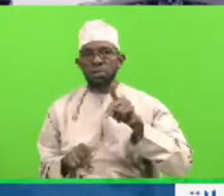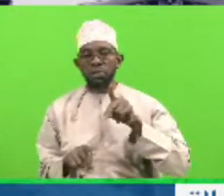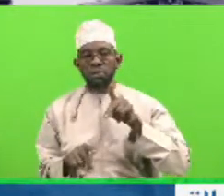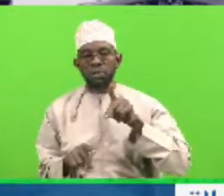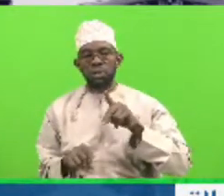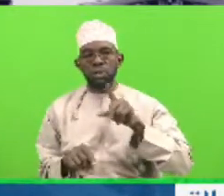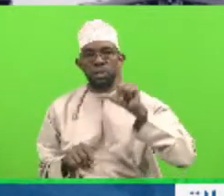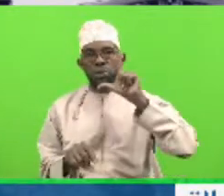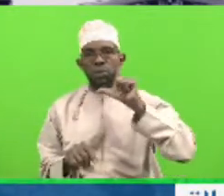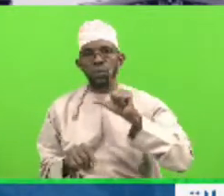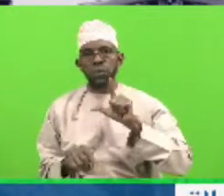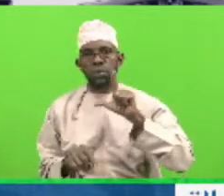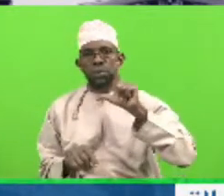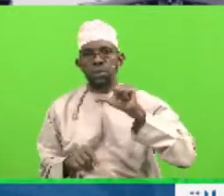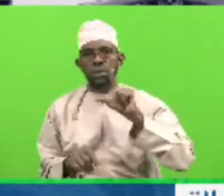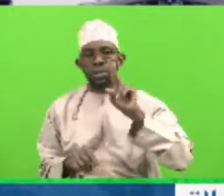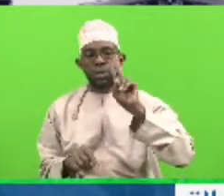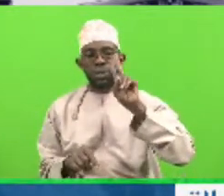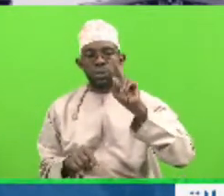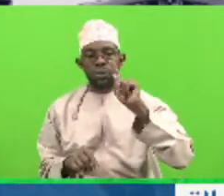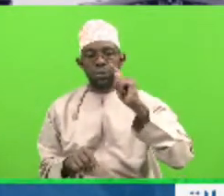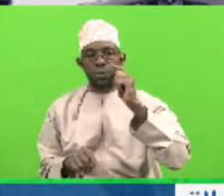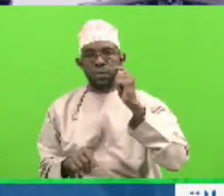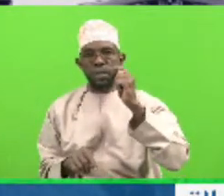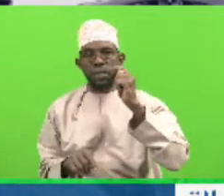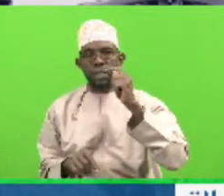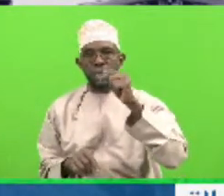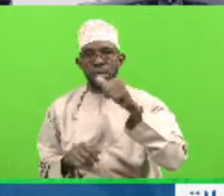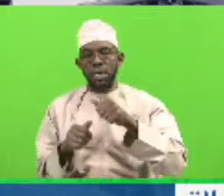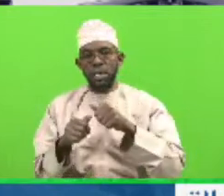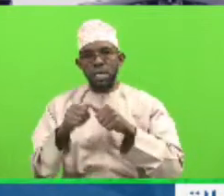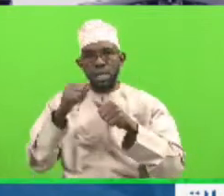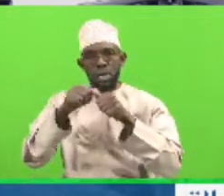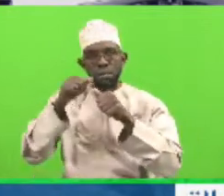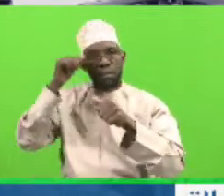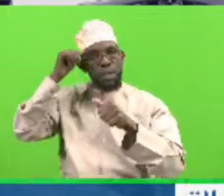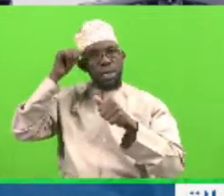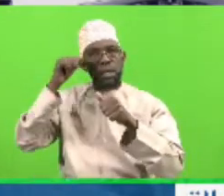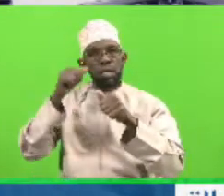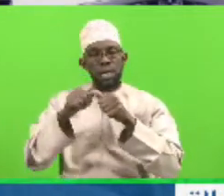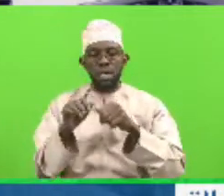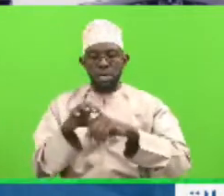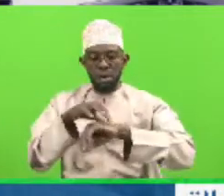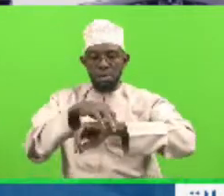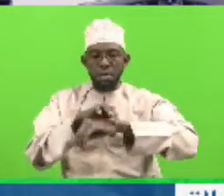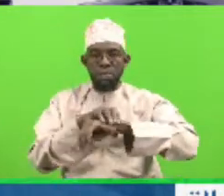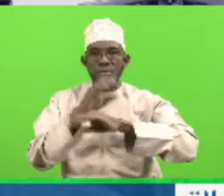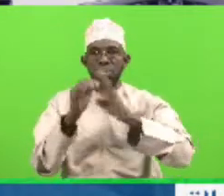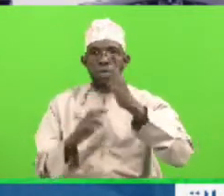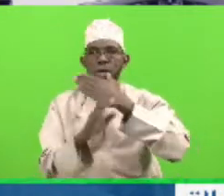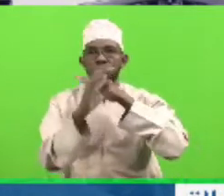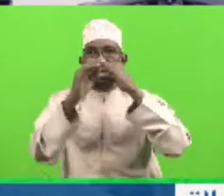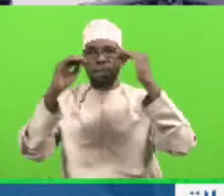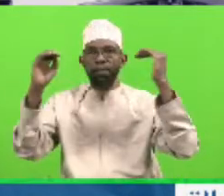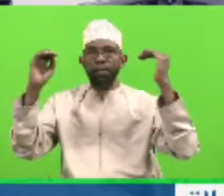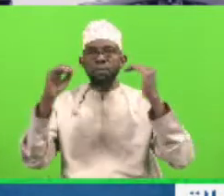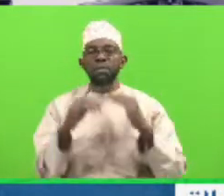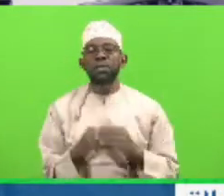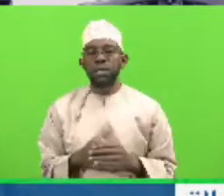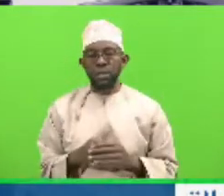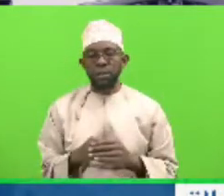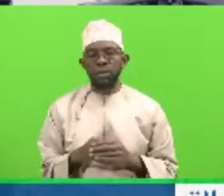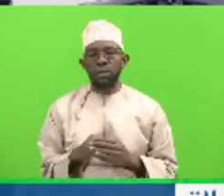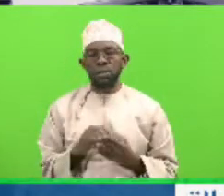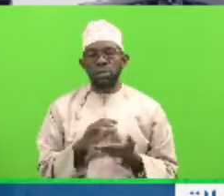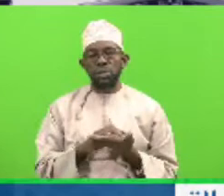a serious reminder of the consequences of this act, both here on earth and in the hereafter. أقول